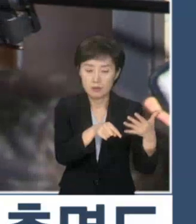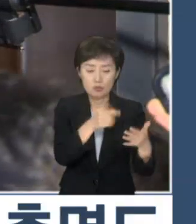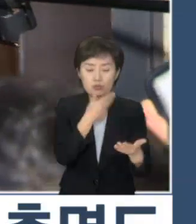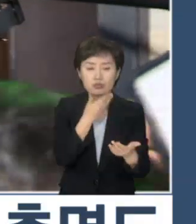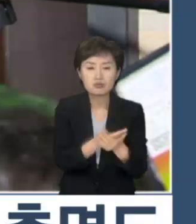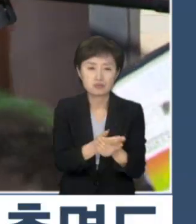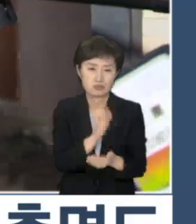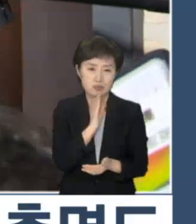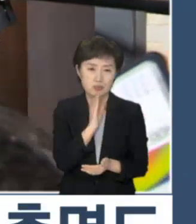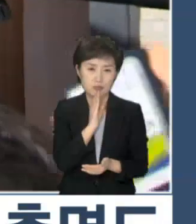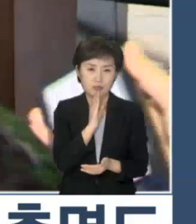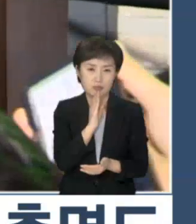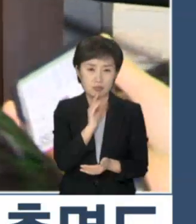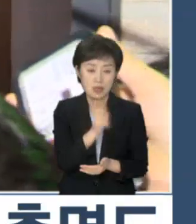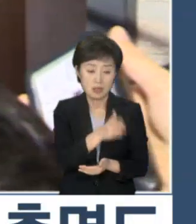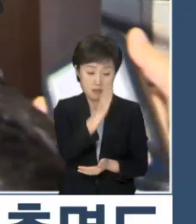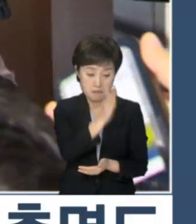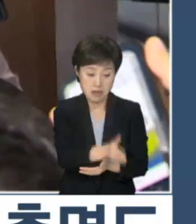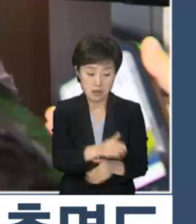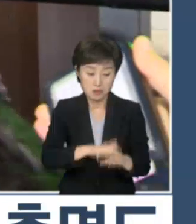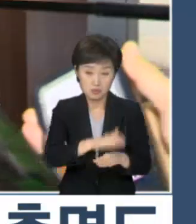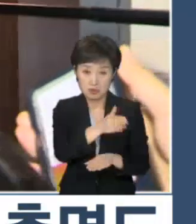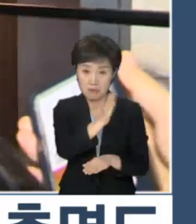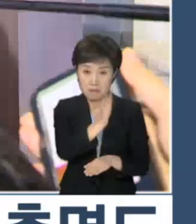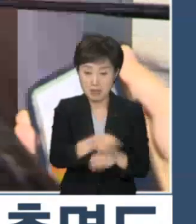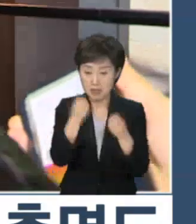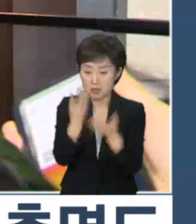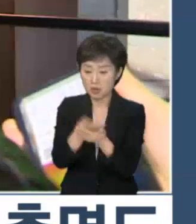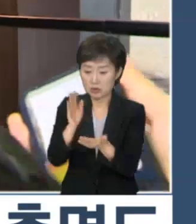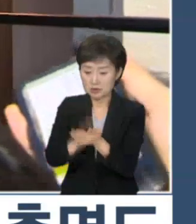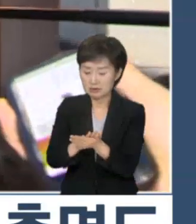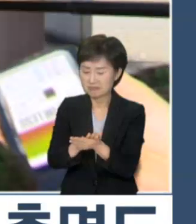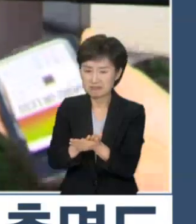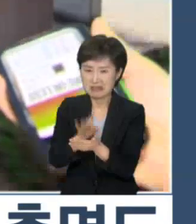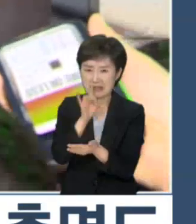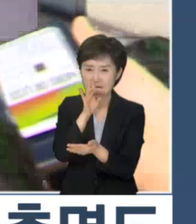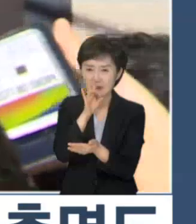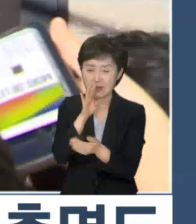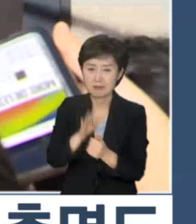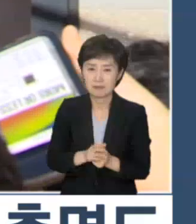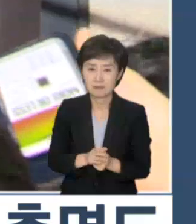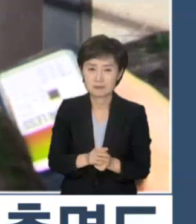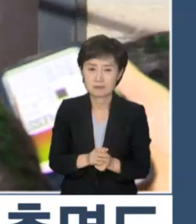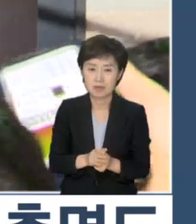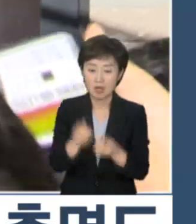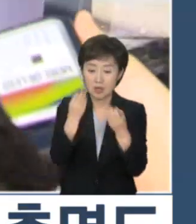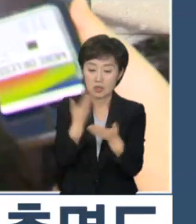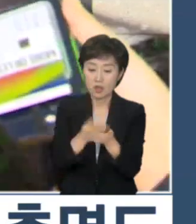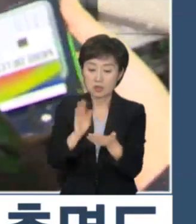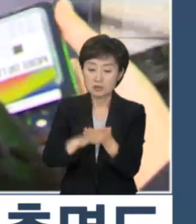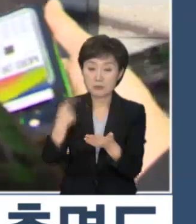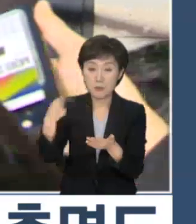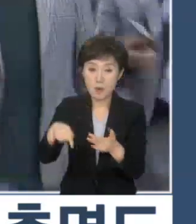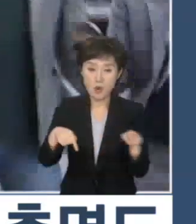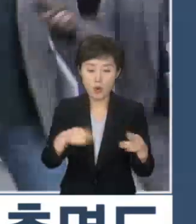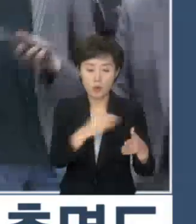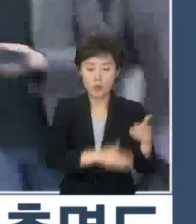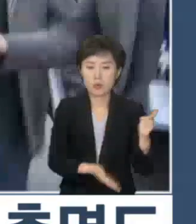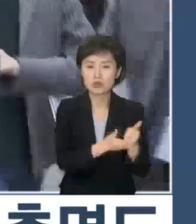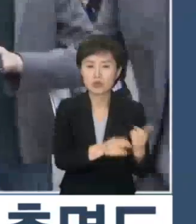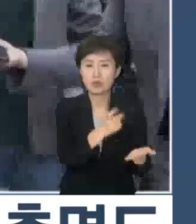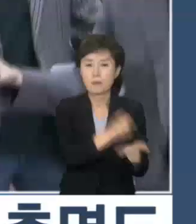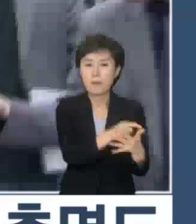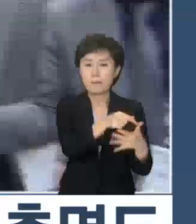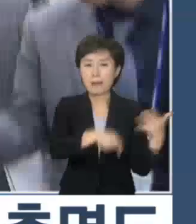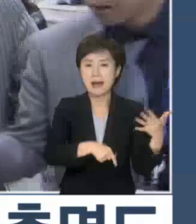혁신인데 공천 룰을 제외하고는 무슨 의미가 있겠습니까? 그렇기 때문에 공천 룰과 관련해서도 굉장히 강도